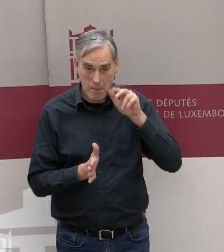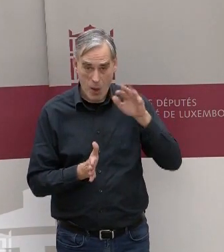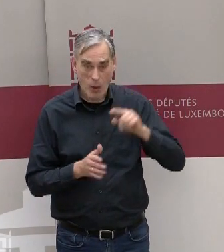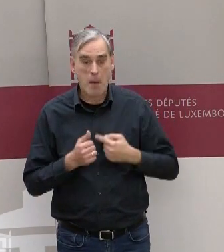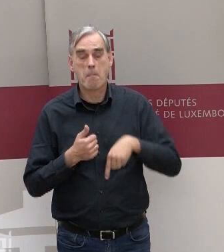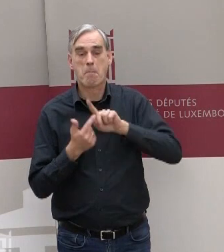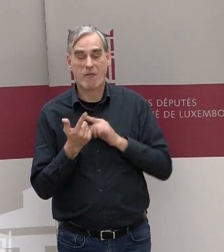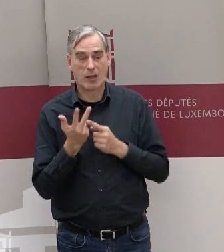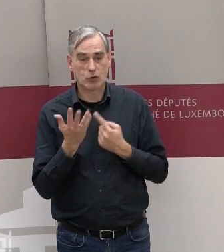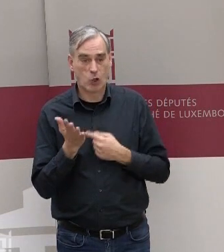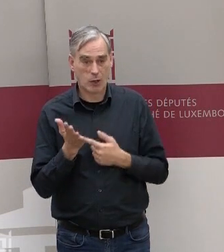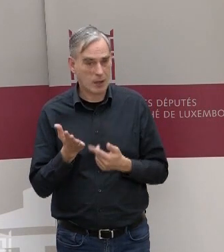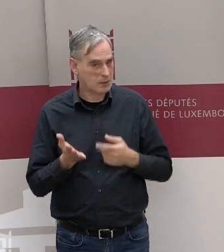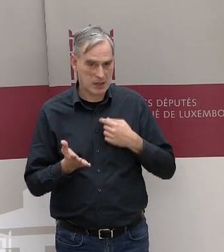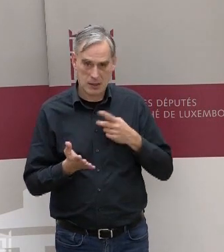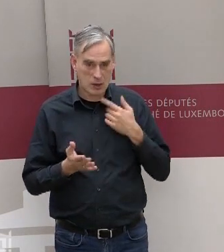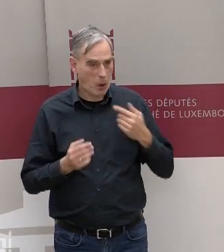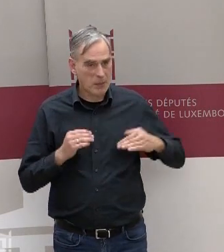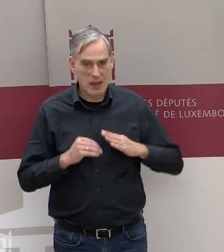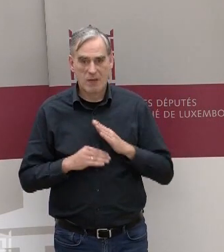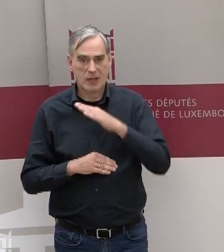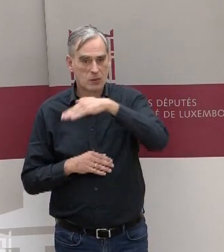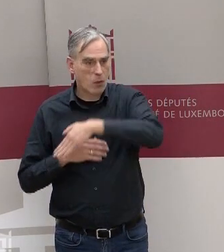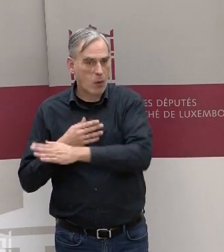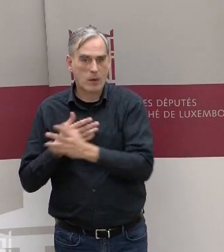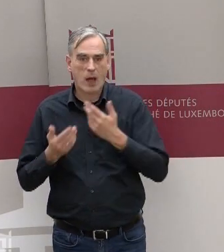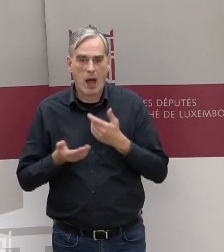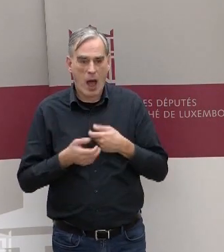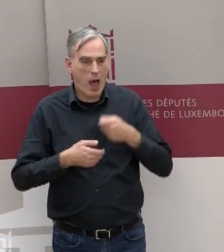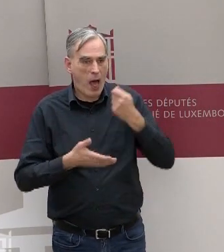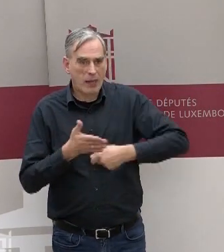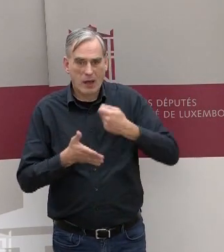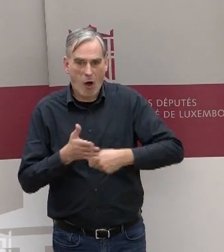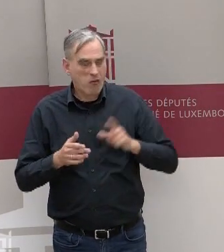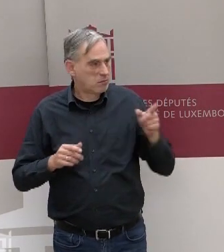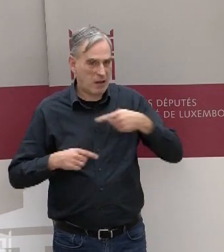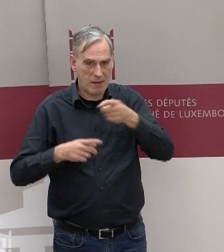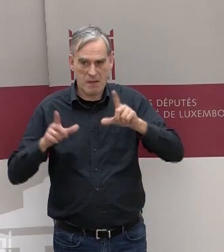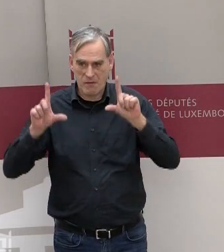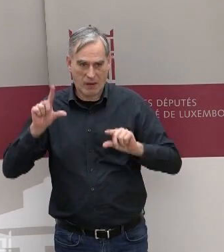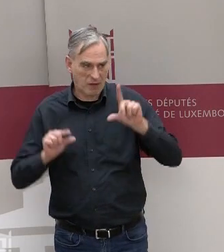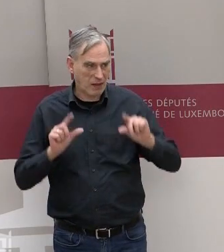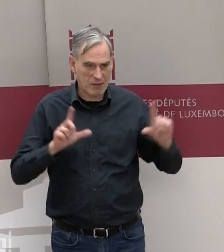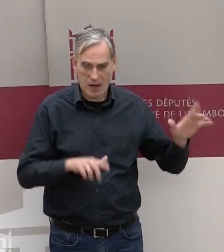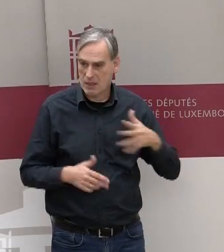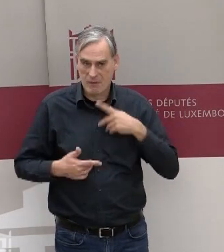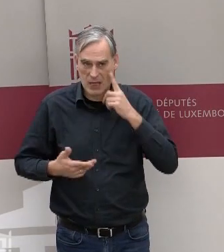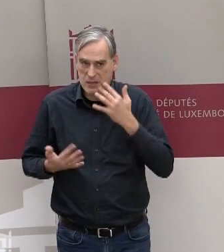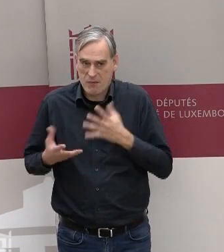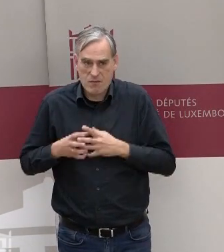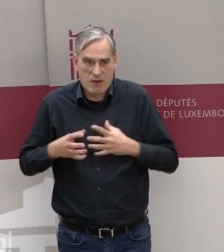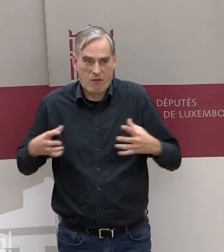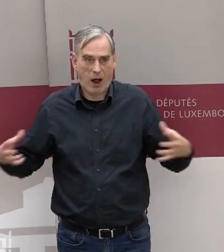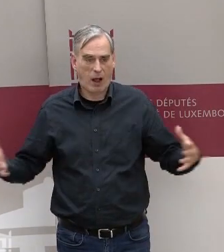Konsum wird möglicherweise raufgehen. Wir wissen noch nicht, wie viel, auf wie lang. Wir fanden nicht fahrlässig,